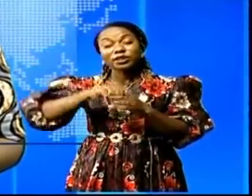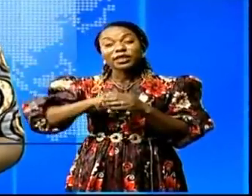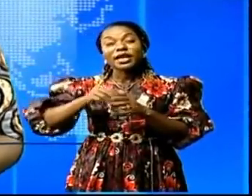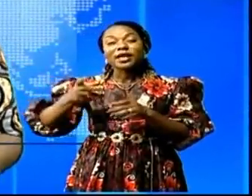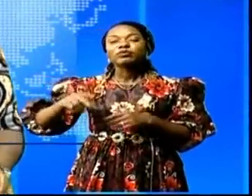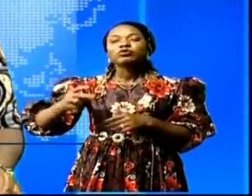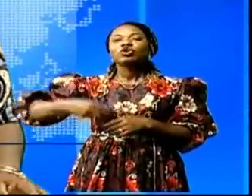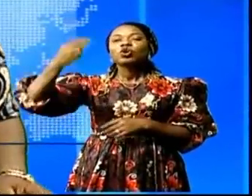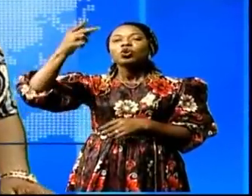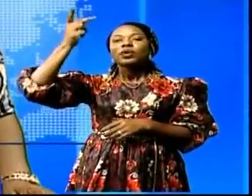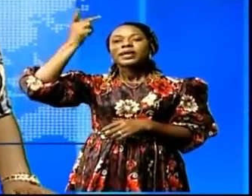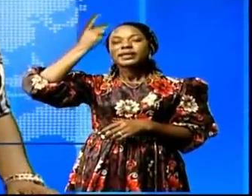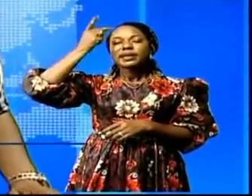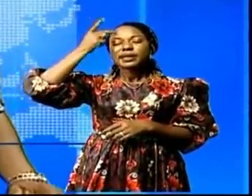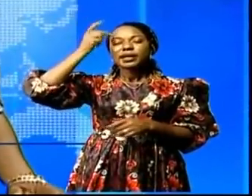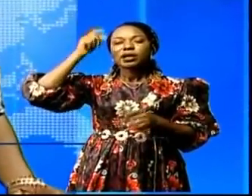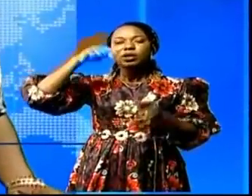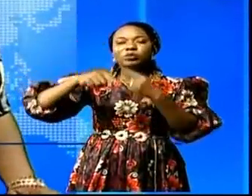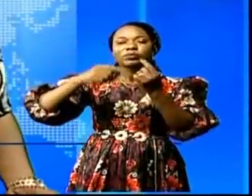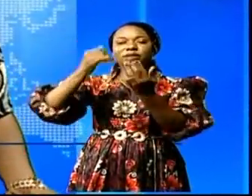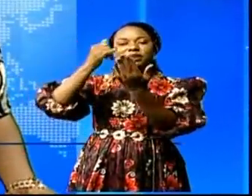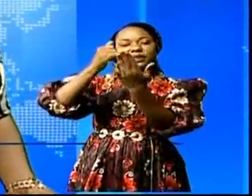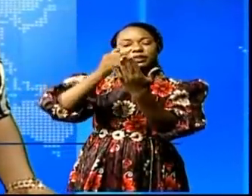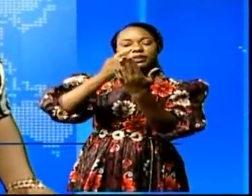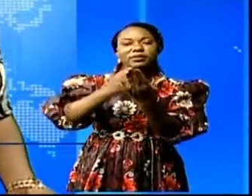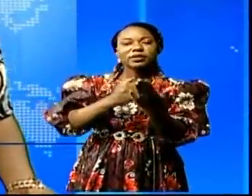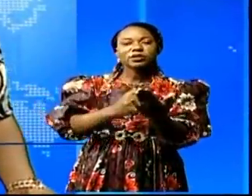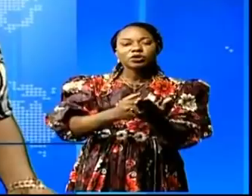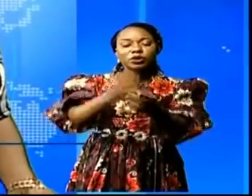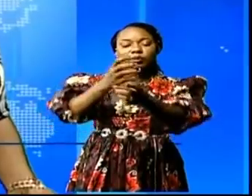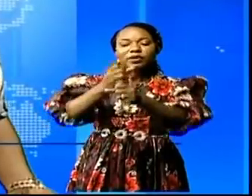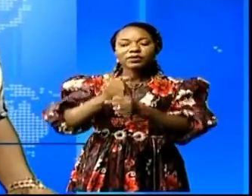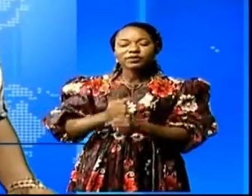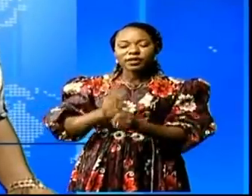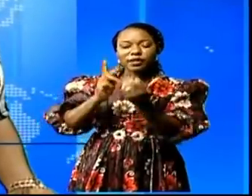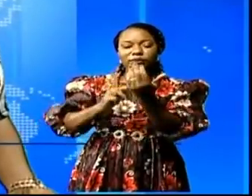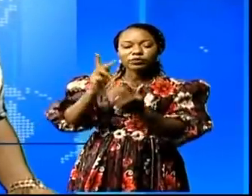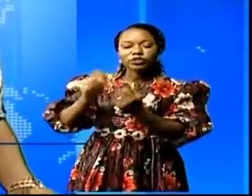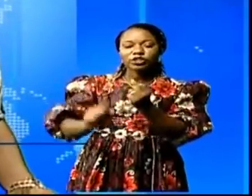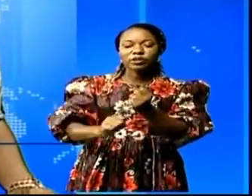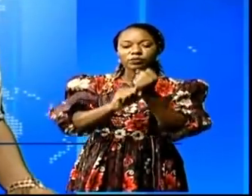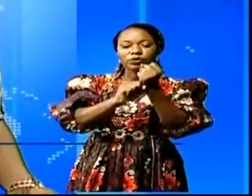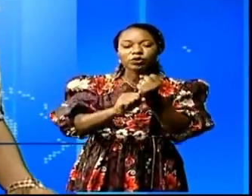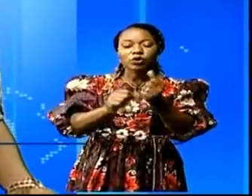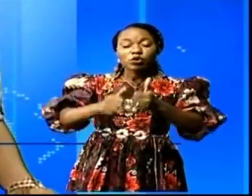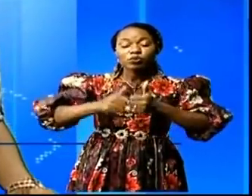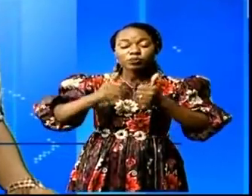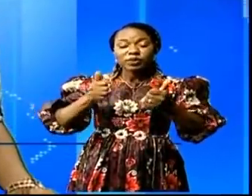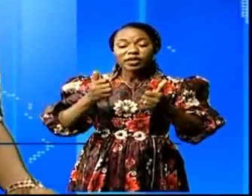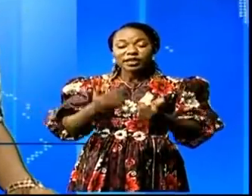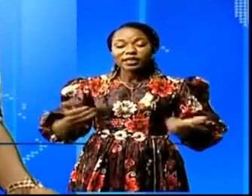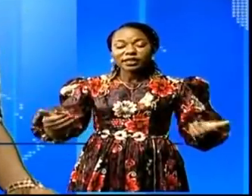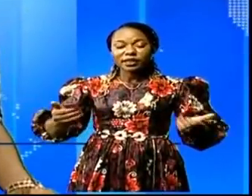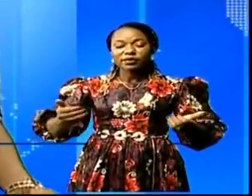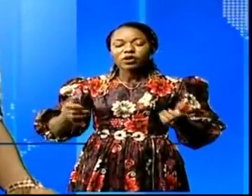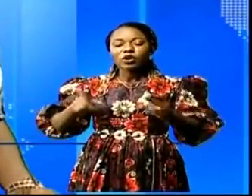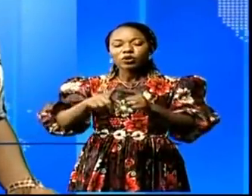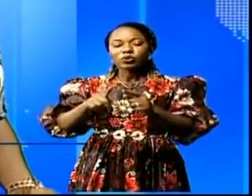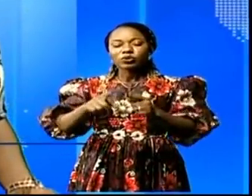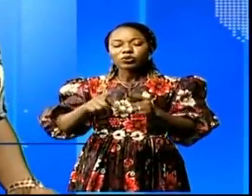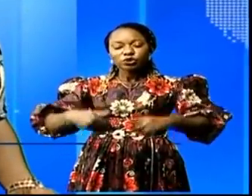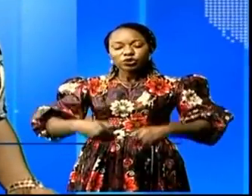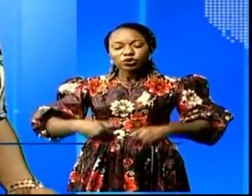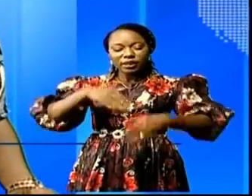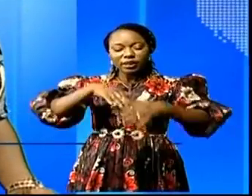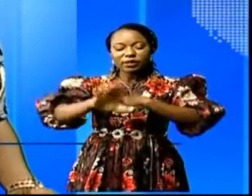début de l'opération d'identification de bénéficiaires directs du projet d'appui au bien-être des enfants et jeunes impliqués dans